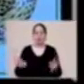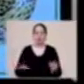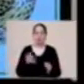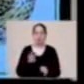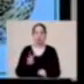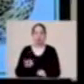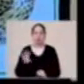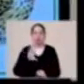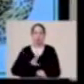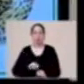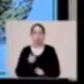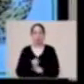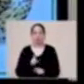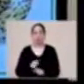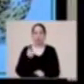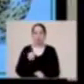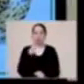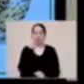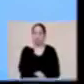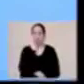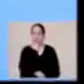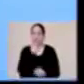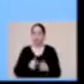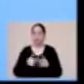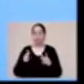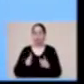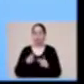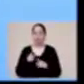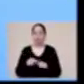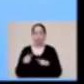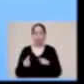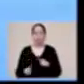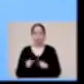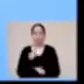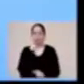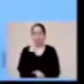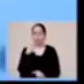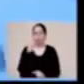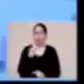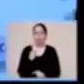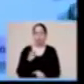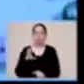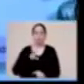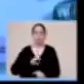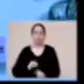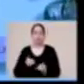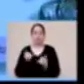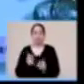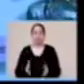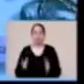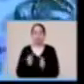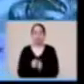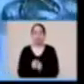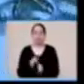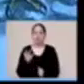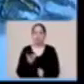Они обладают очень хорошим зрением, большими когтями, клювом, приспособленным для захвата